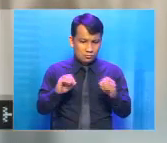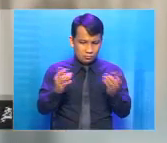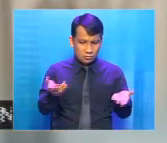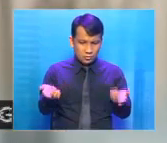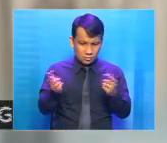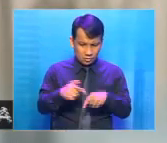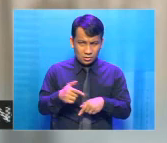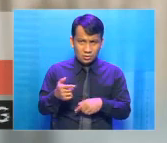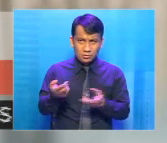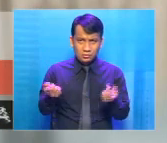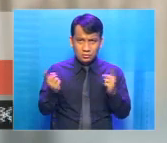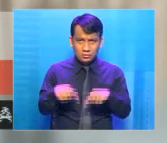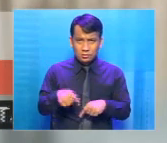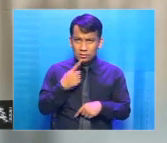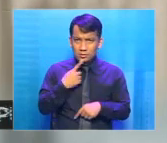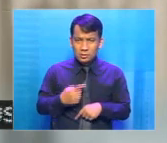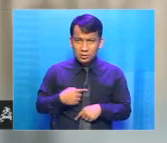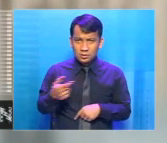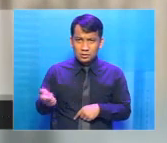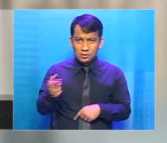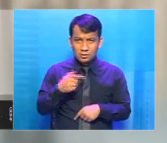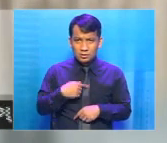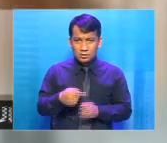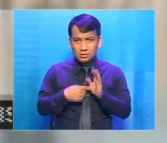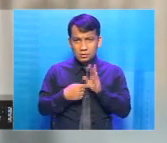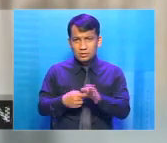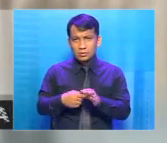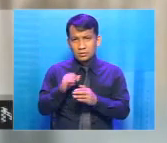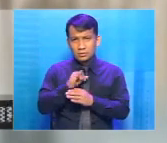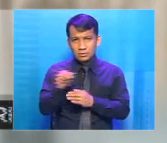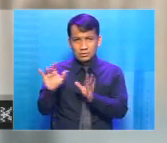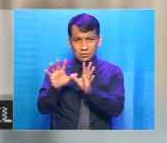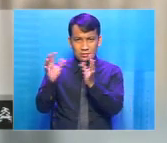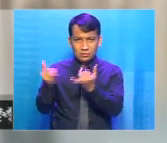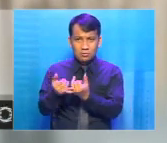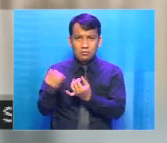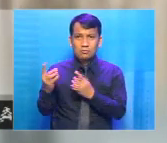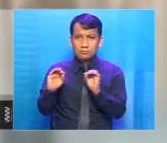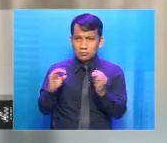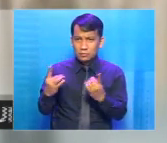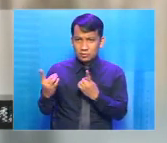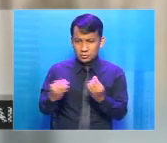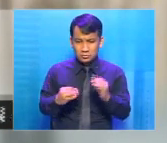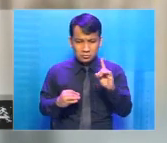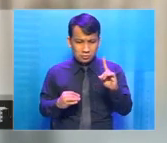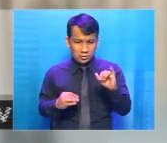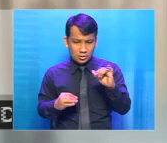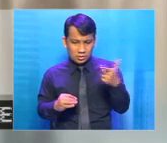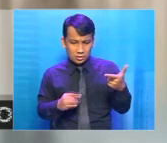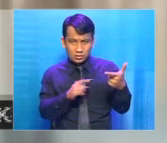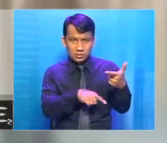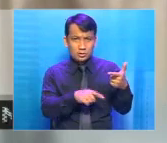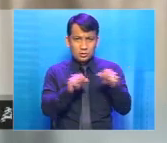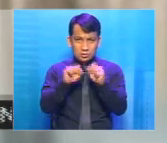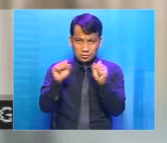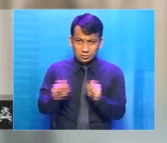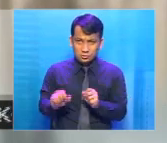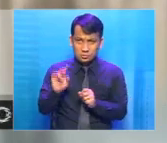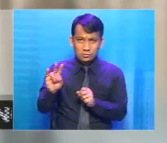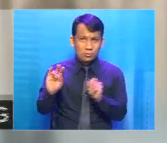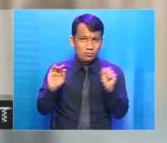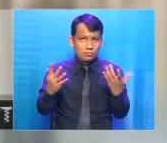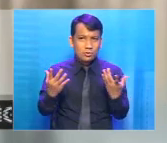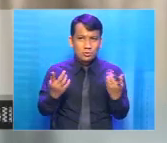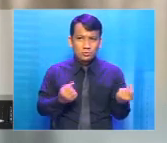nangyayari, paulit-ulit. Ang sabi pa po nila is, kung yun daw barangay walang nagawa, DILG walang nagawa, Station 7 walang